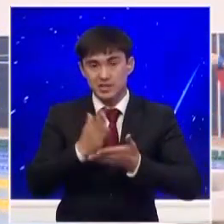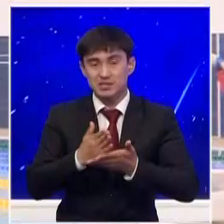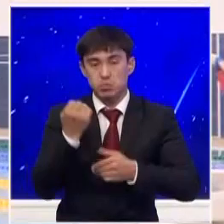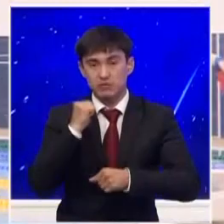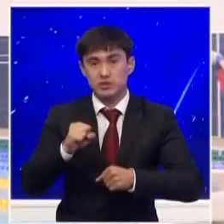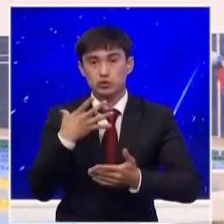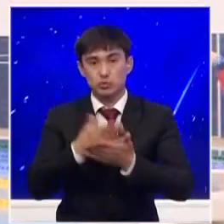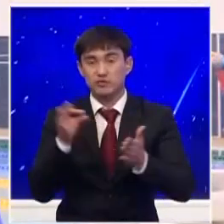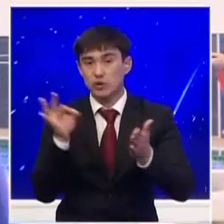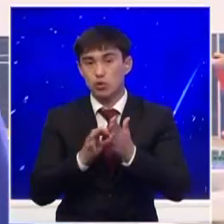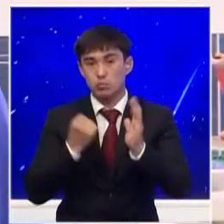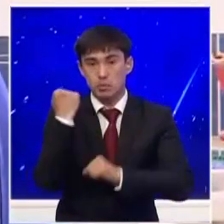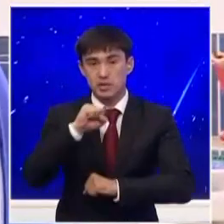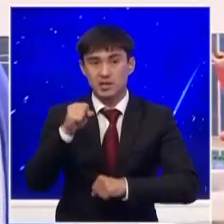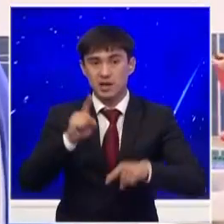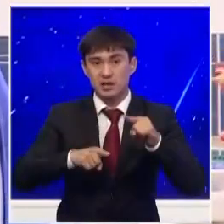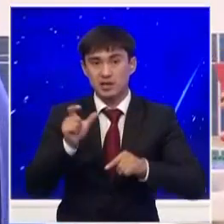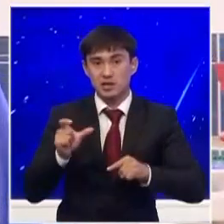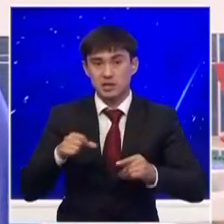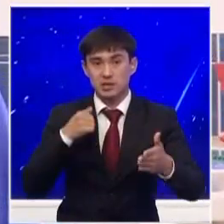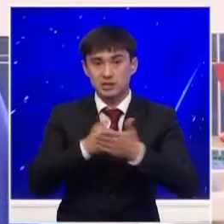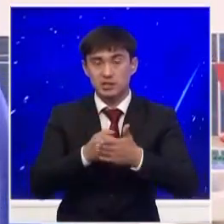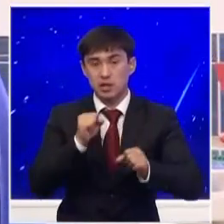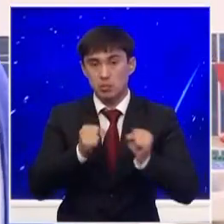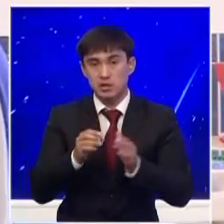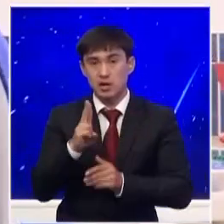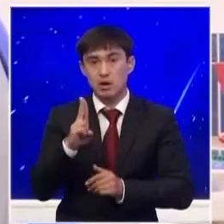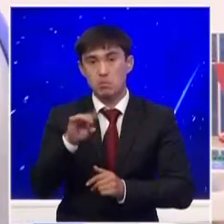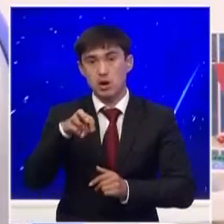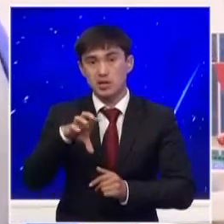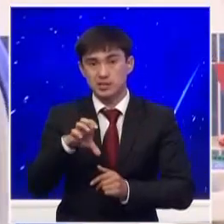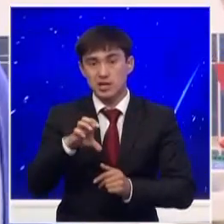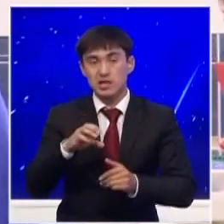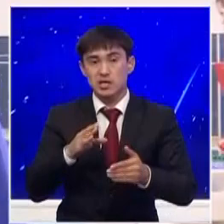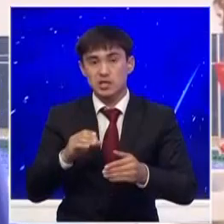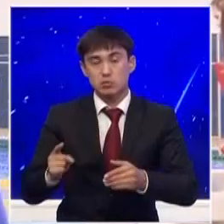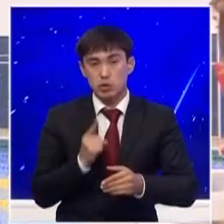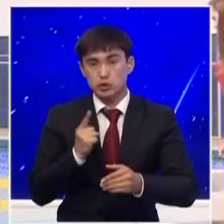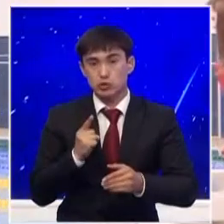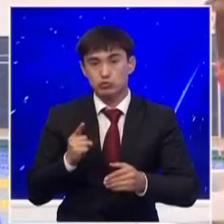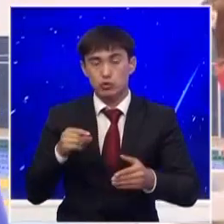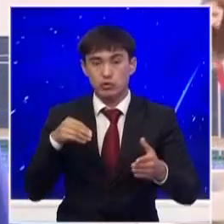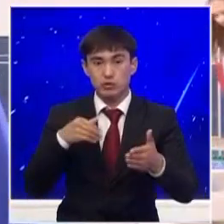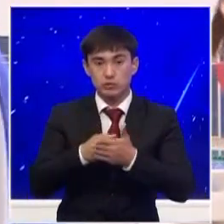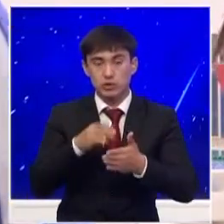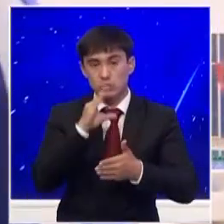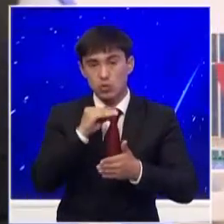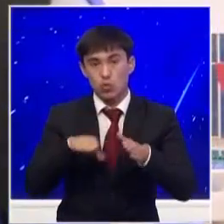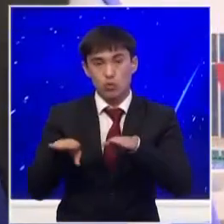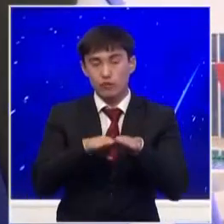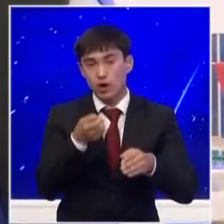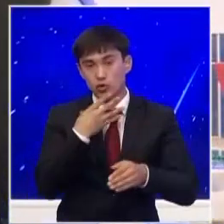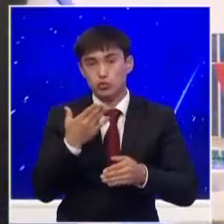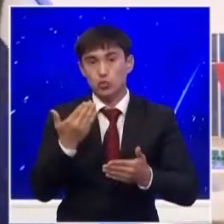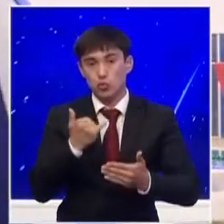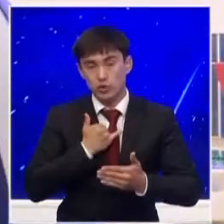побили собственные рекорды. Некоторые ребята достигли нормативов кандидатов в мастера спорта или даже мастеров спорта. Уровень очень хороший, так что у